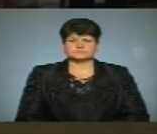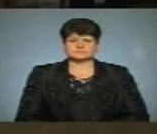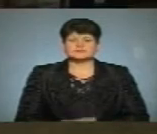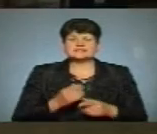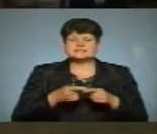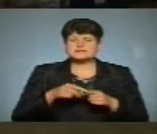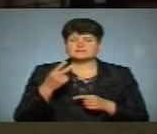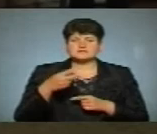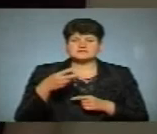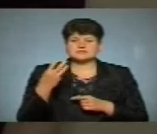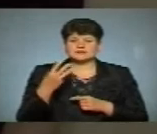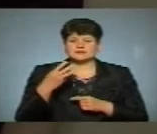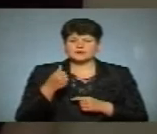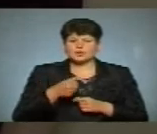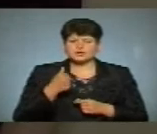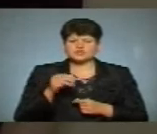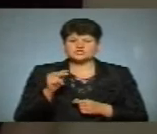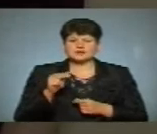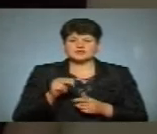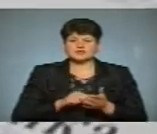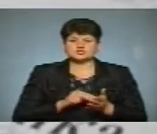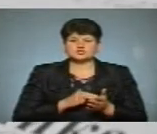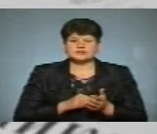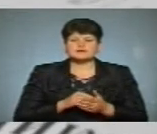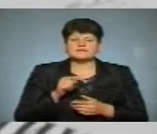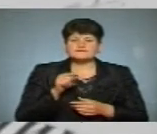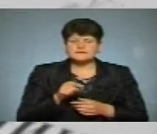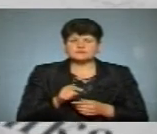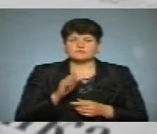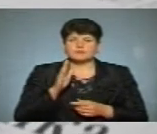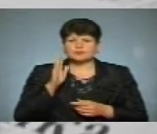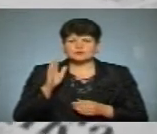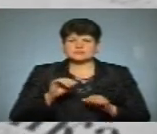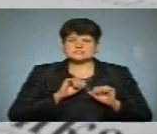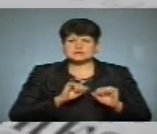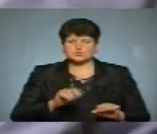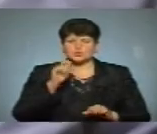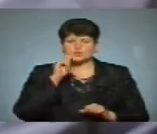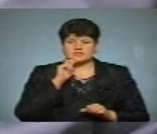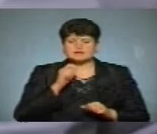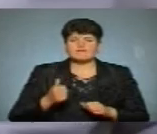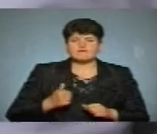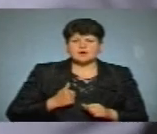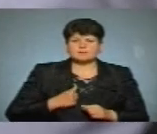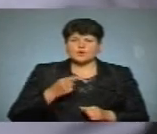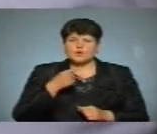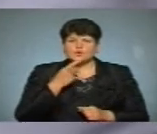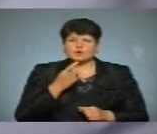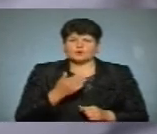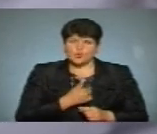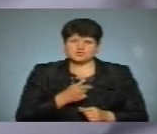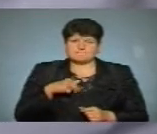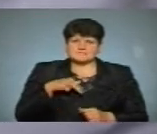Це 23-річний черкащанин Максим Васильєв. Він у списку майбутніх захисників України. До армії, говорить хлопець, хоче піти,